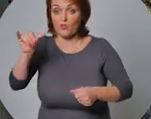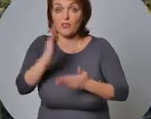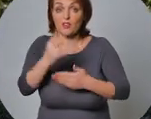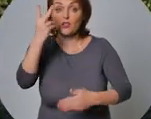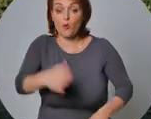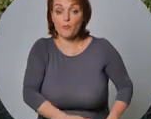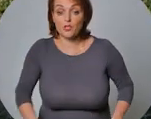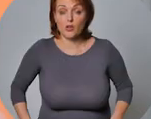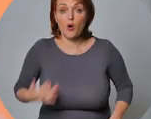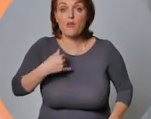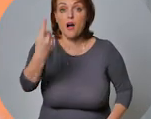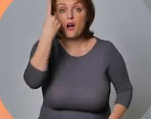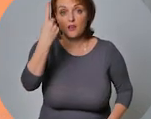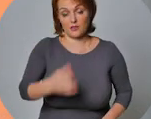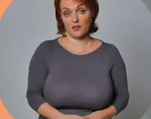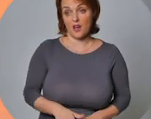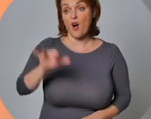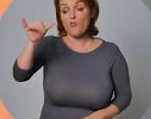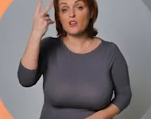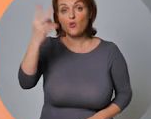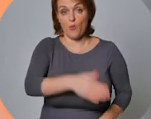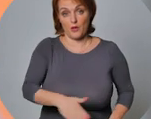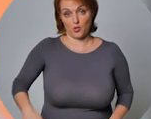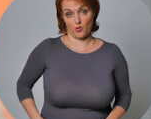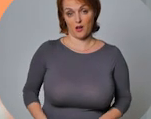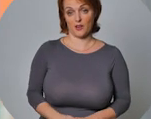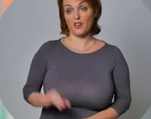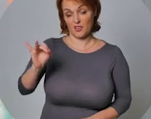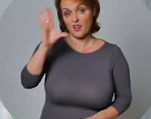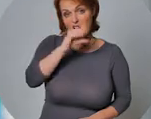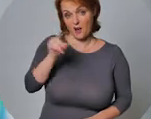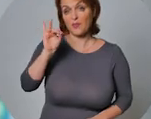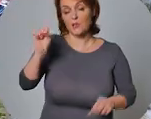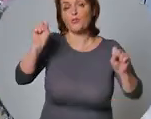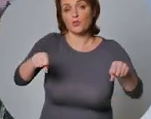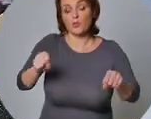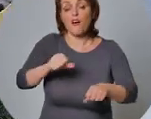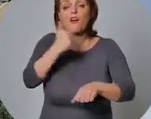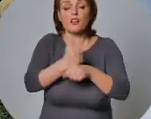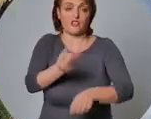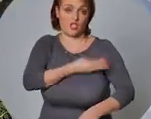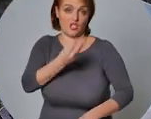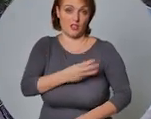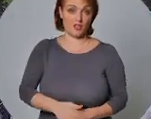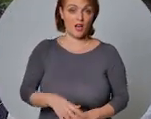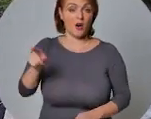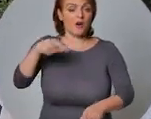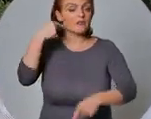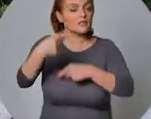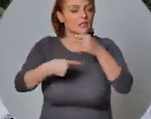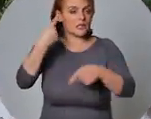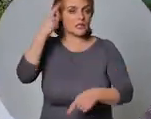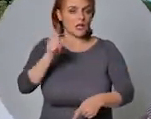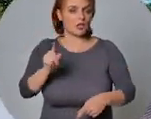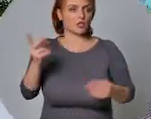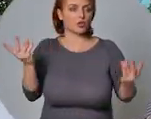sunt cu 1, dar voi sunteți cu 2 picioare. Și puteți, numai dacă dorești. Mereu a știut că trebuie să fie stăpân